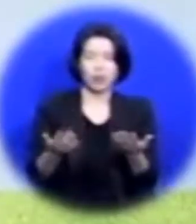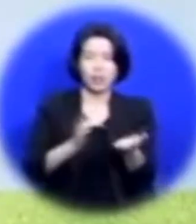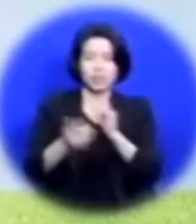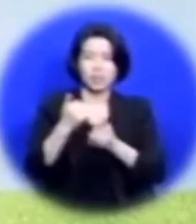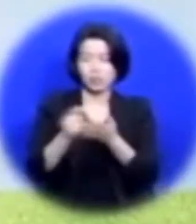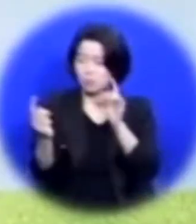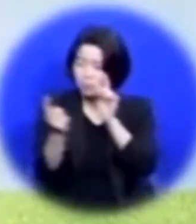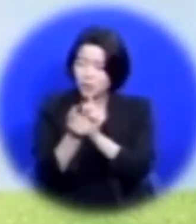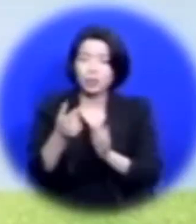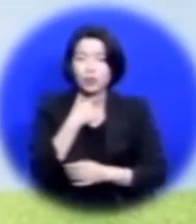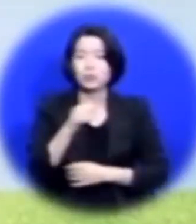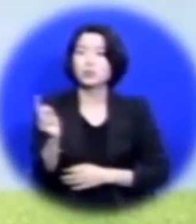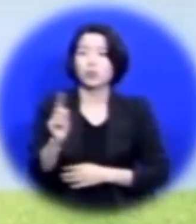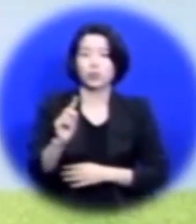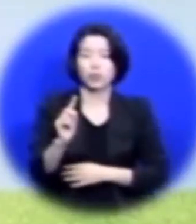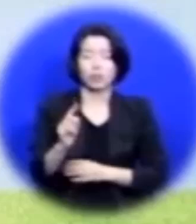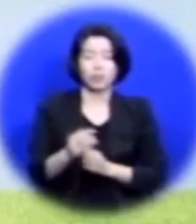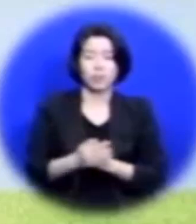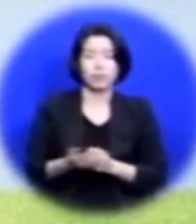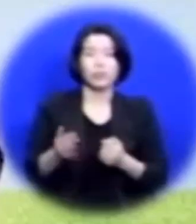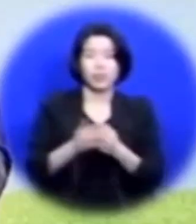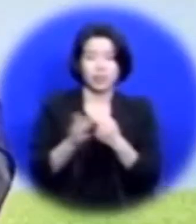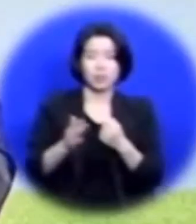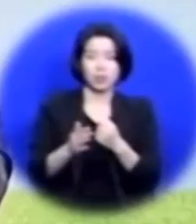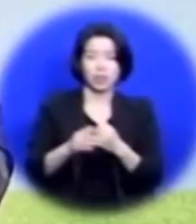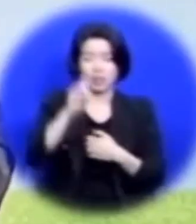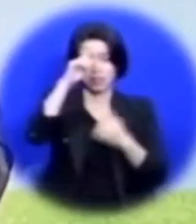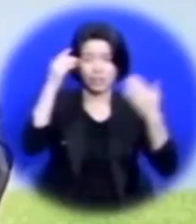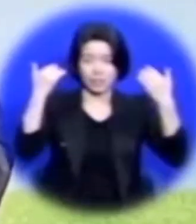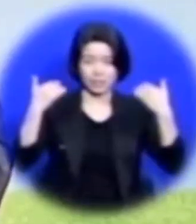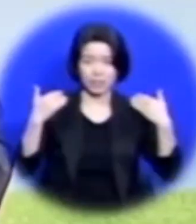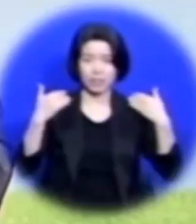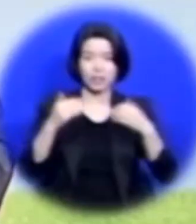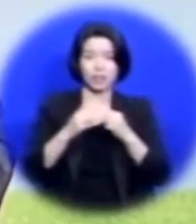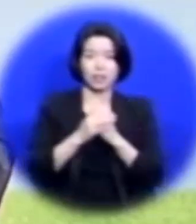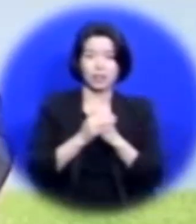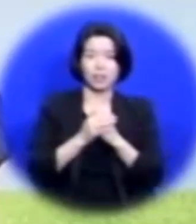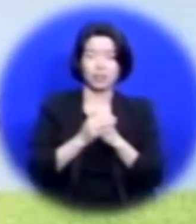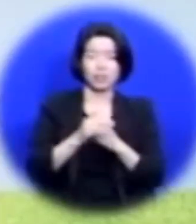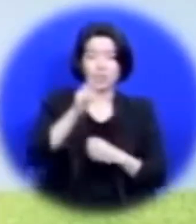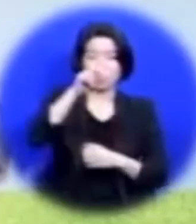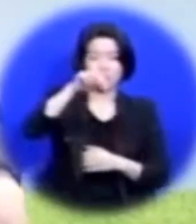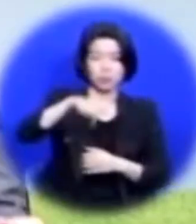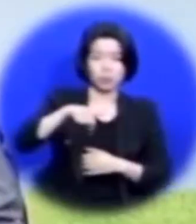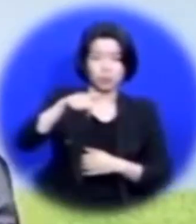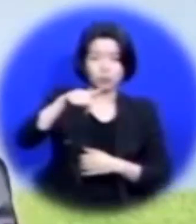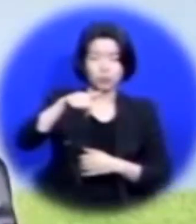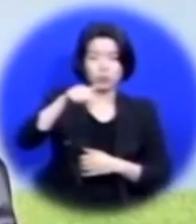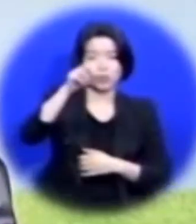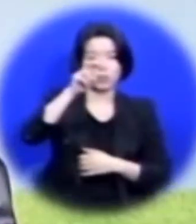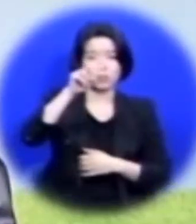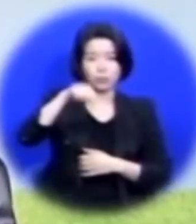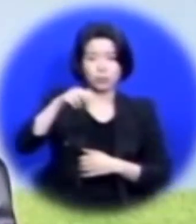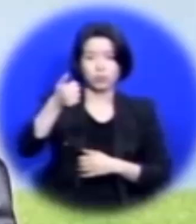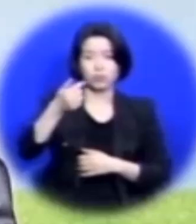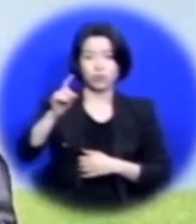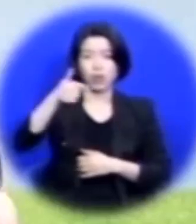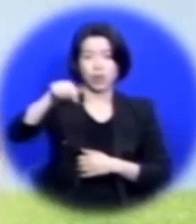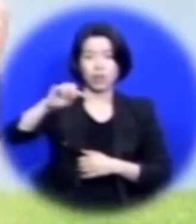싶은데 어떻게 하냐 말이에요 그래서 삭개오가 뭐하려고 에 올라 갑니다